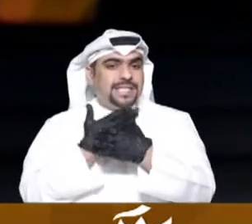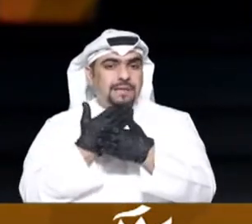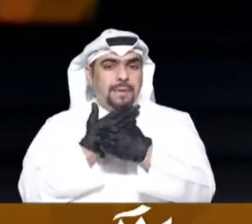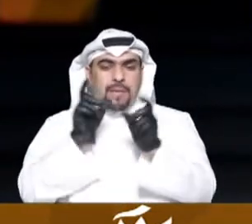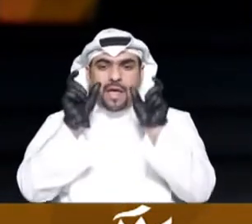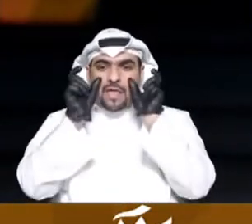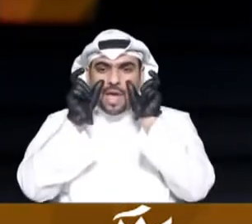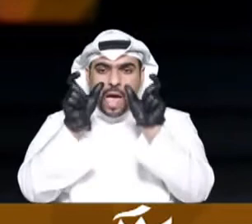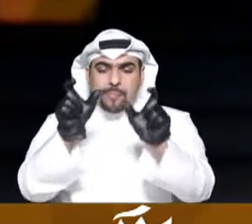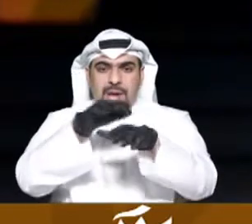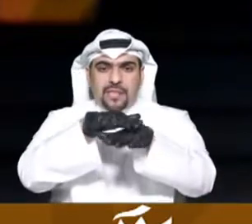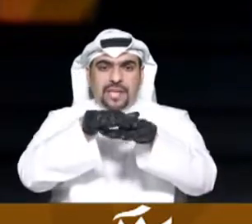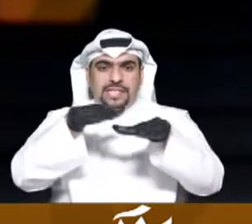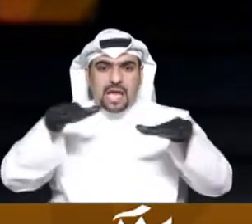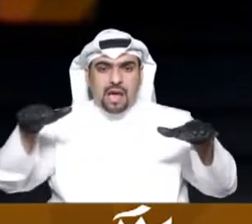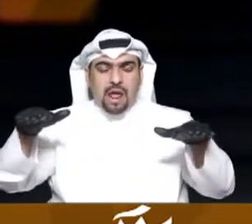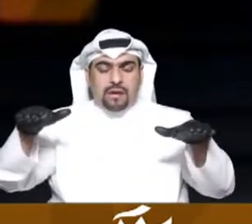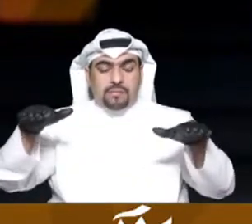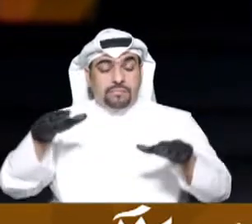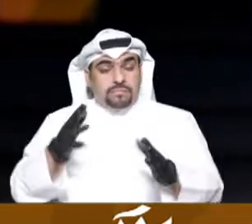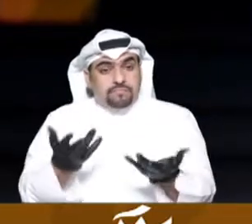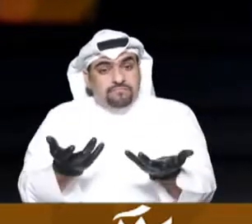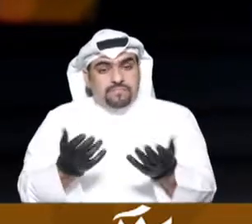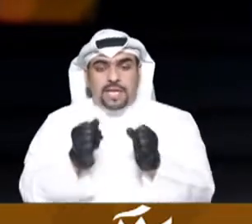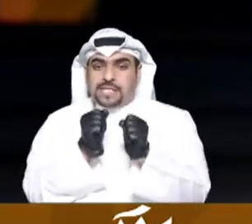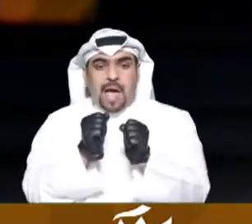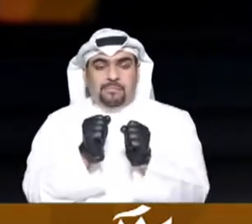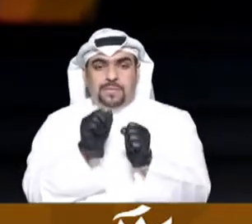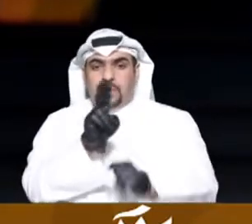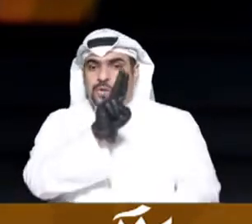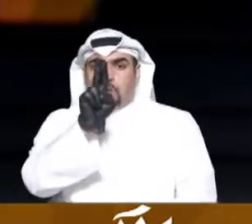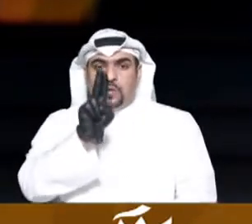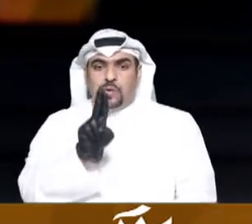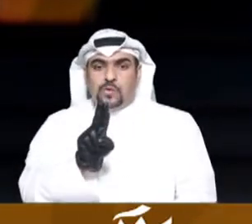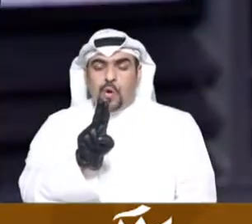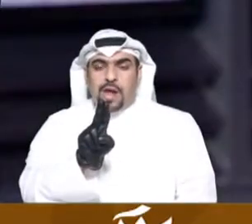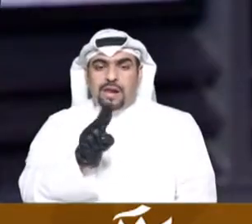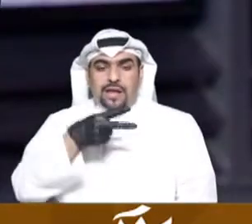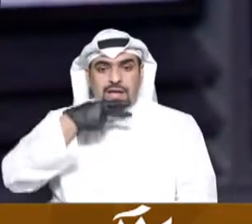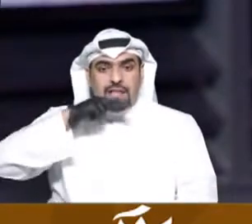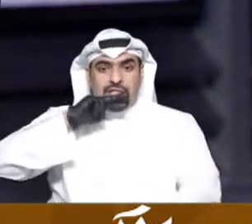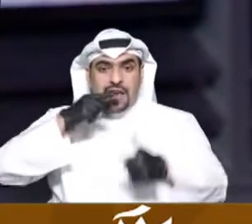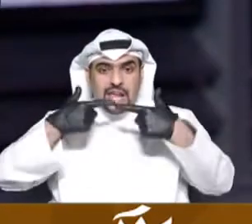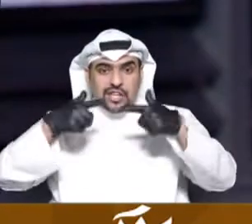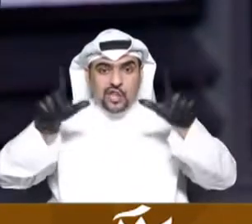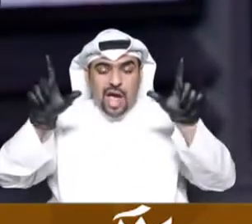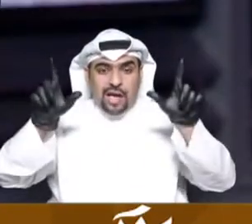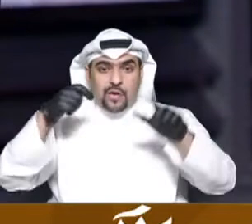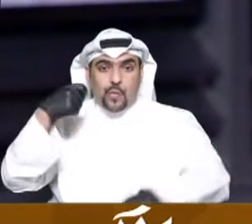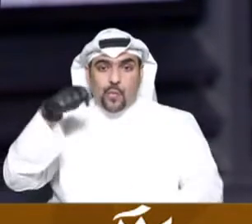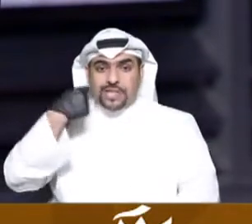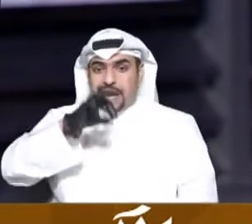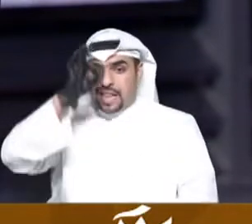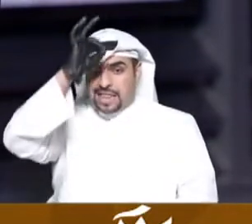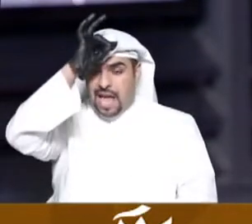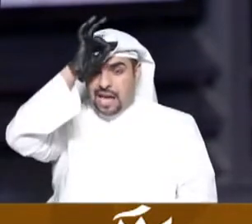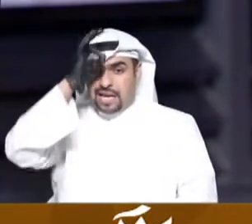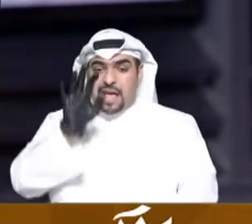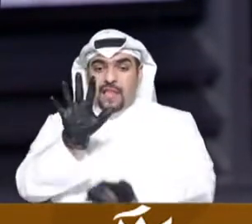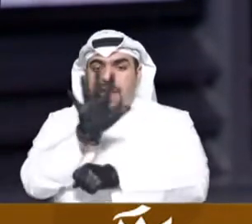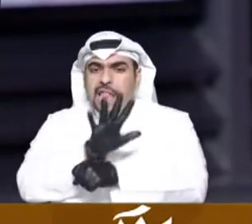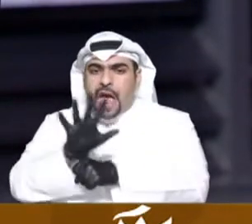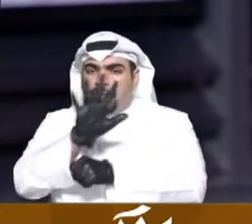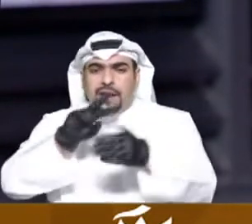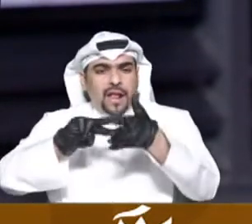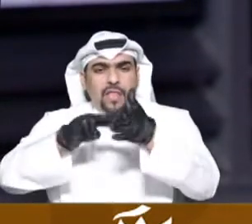يعني الاشاعات وتاثيرها على الحاله الامنيه والصحيه؟ نعم. يمكن احنا نحرص يمكن من بدايه